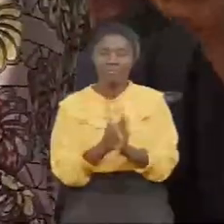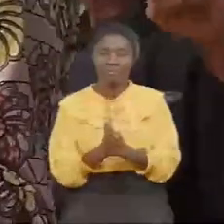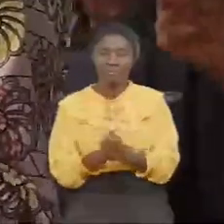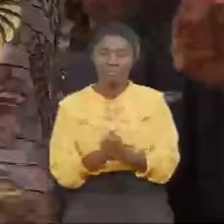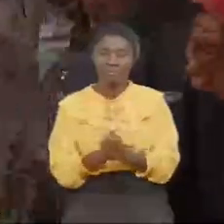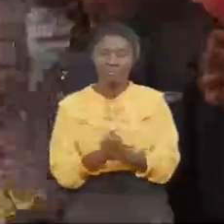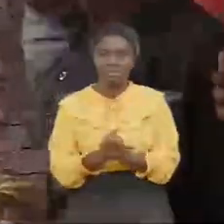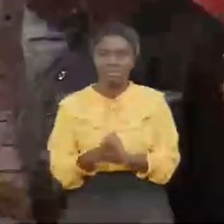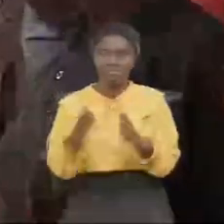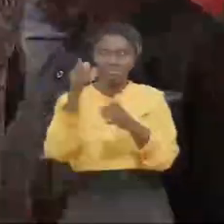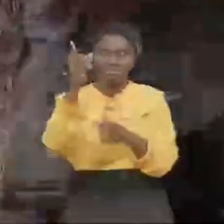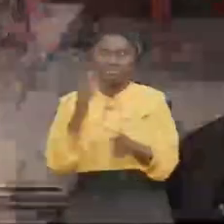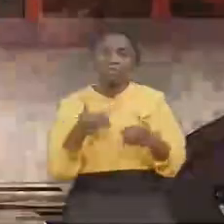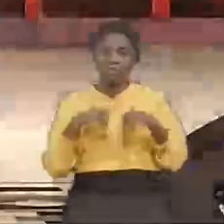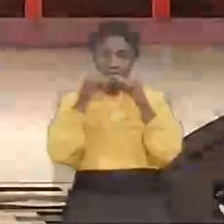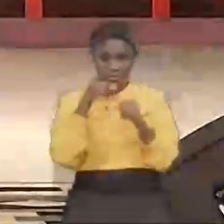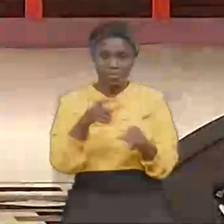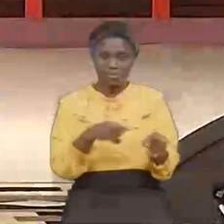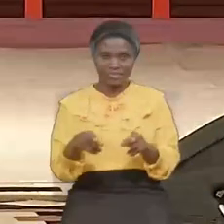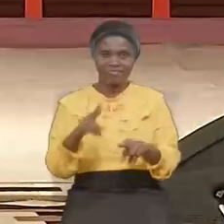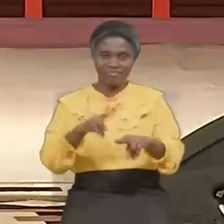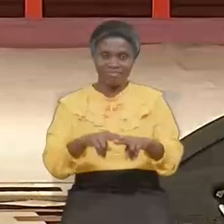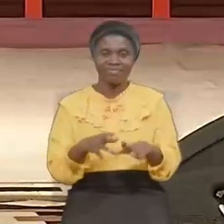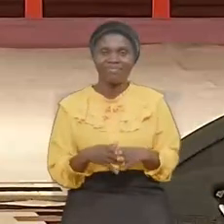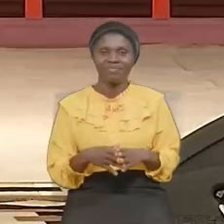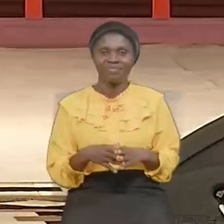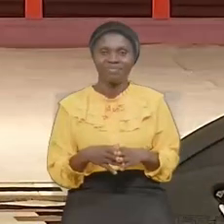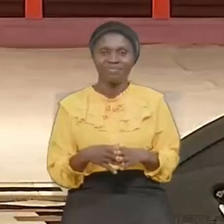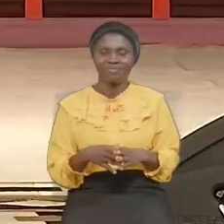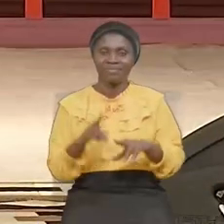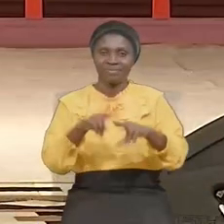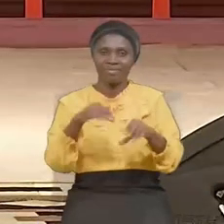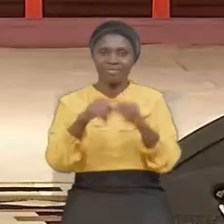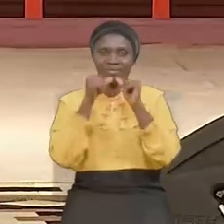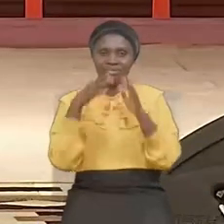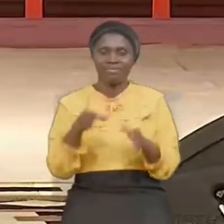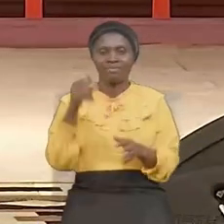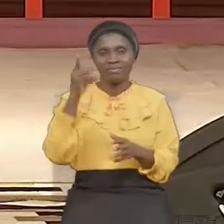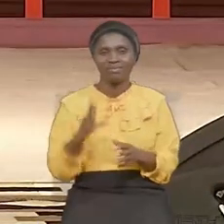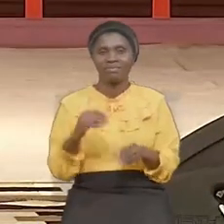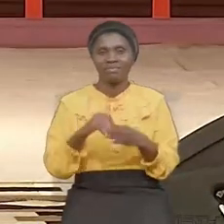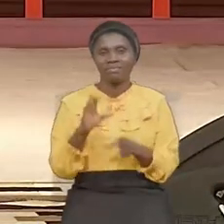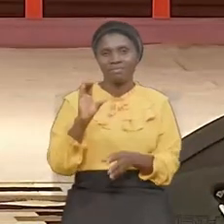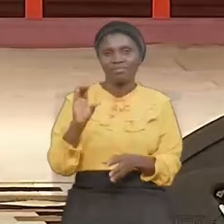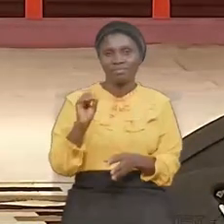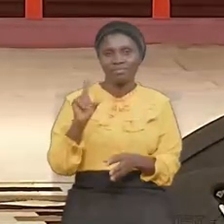Dieu vous a déjà béni pour vous asseoir dans les bénédictions de Dieu. En Colossiens au chapitre 1.